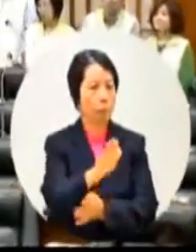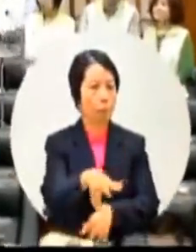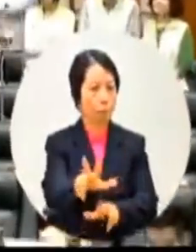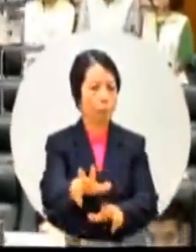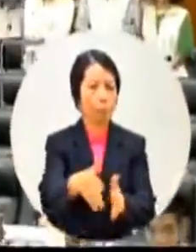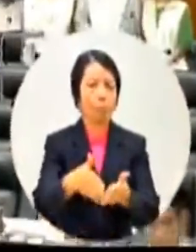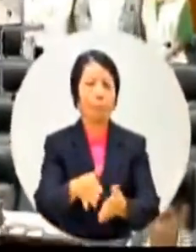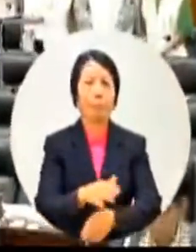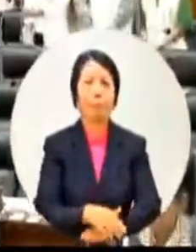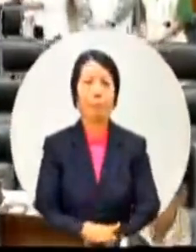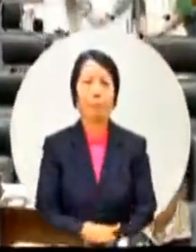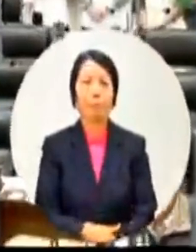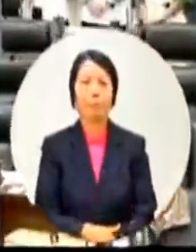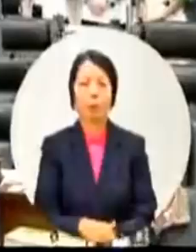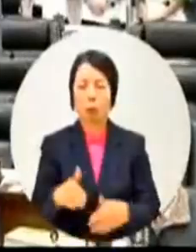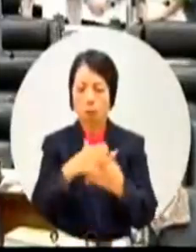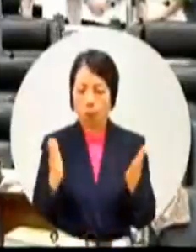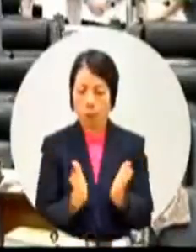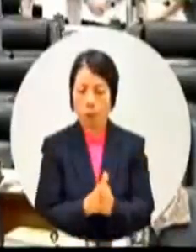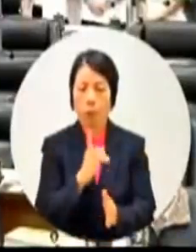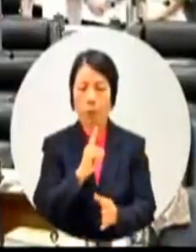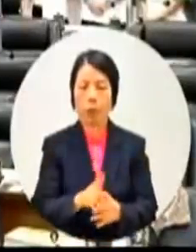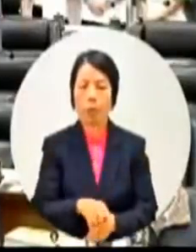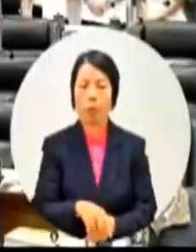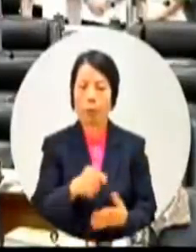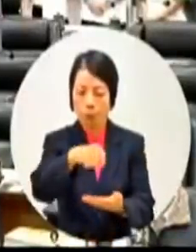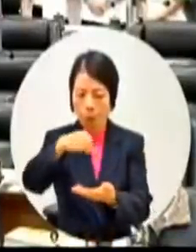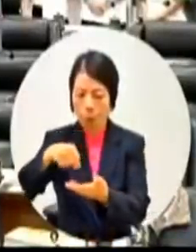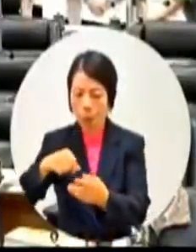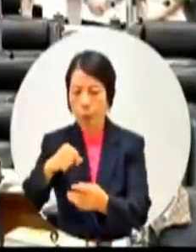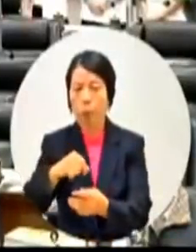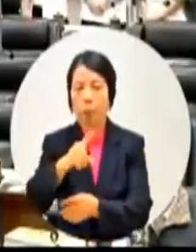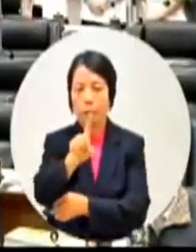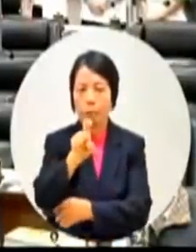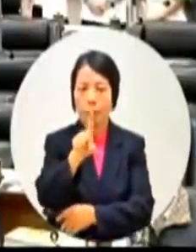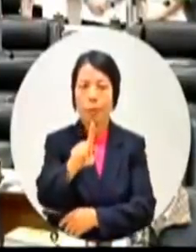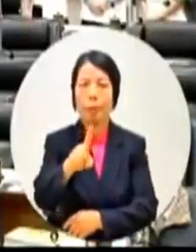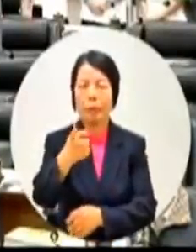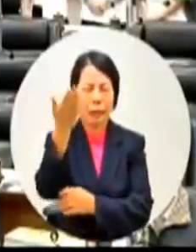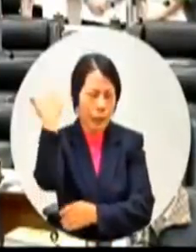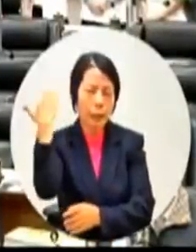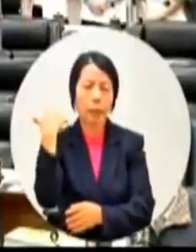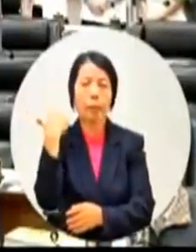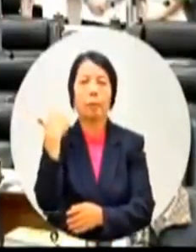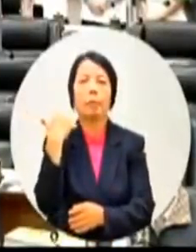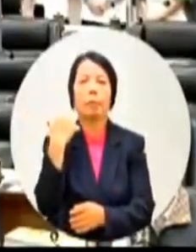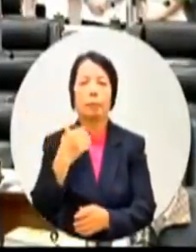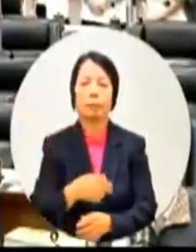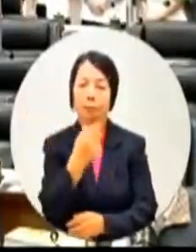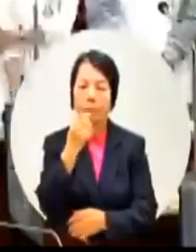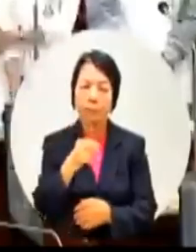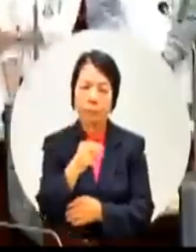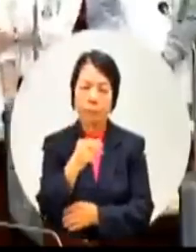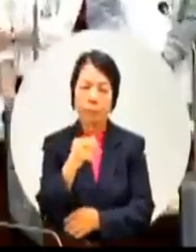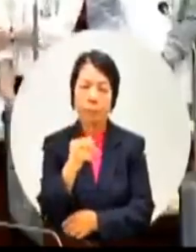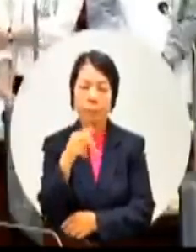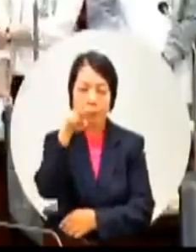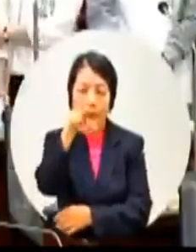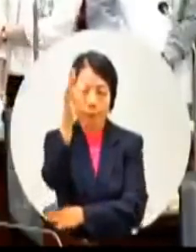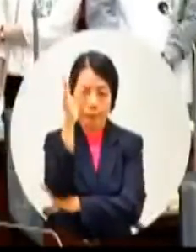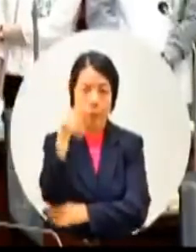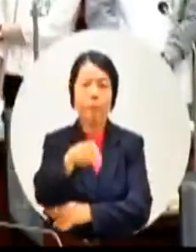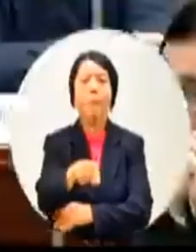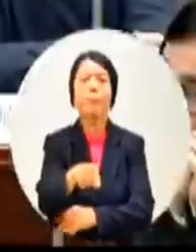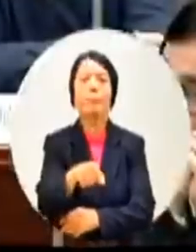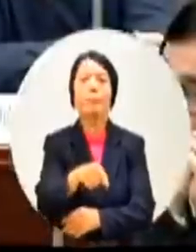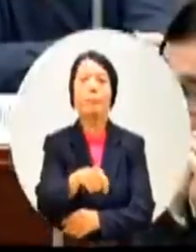几个十一个是你选举前讲的。 哎，好嘞，市长你请坐，你唔敢讲，来去请坐。 我敢讲， 你讲， 请讲，请讲，请讲，请讲。 以高